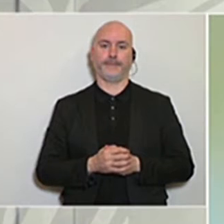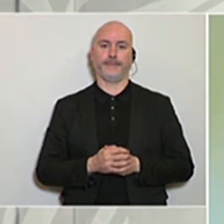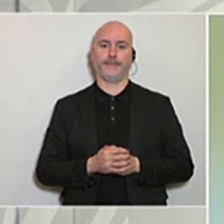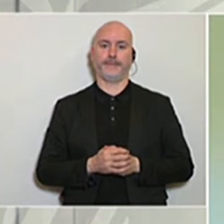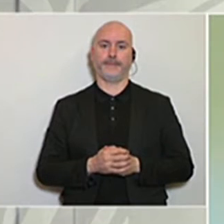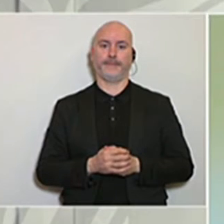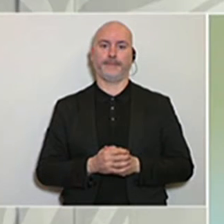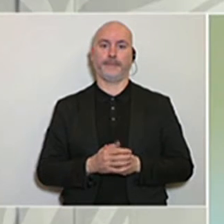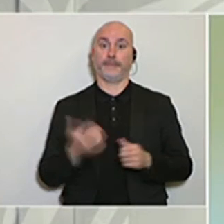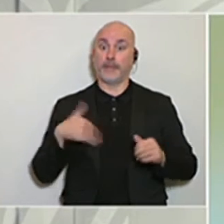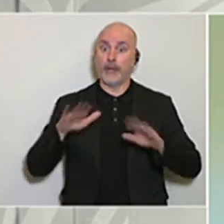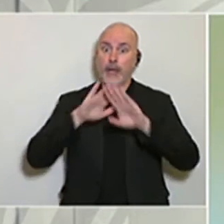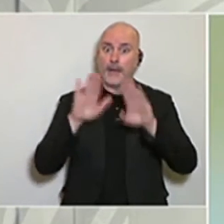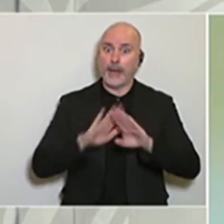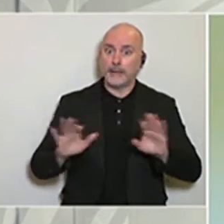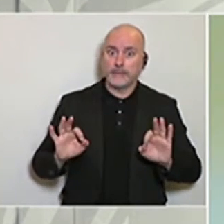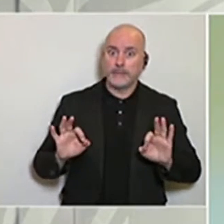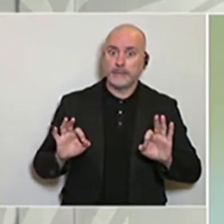Has acabat, Joan?